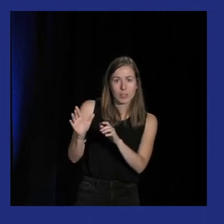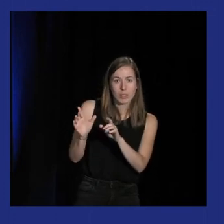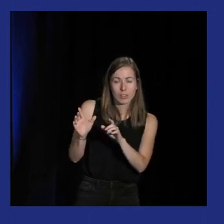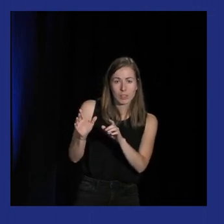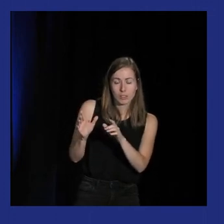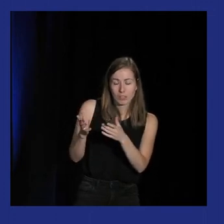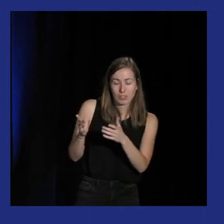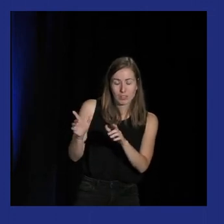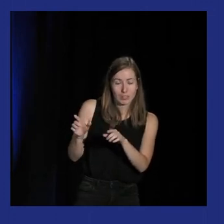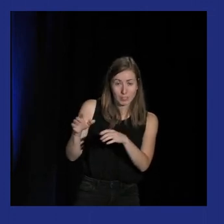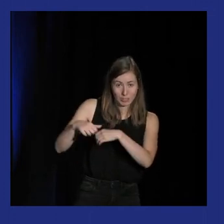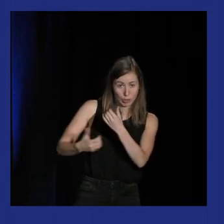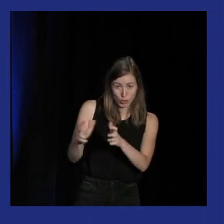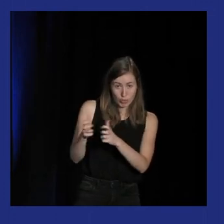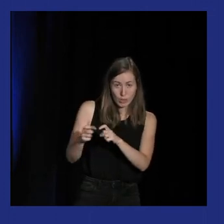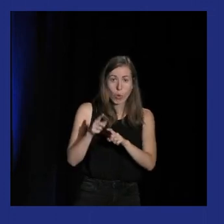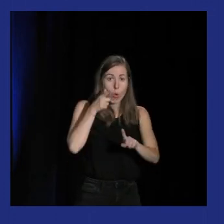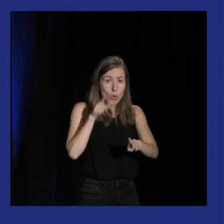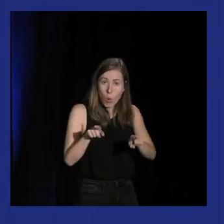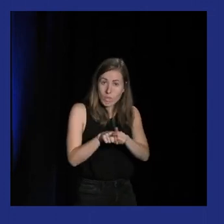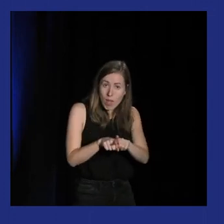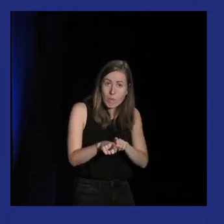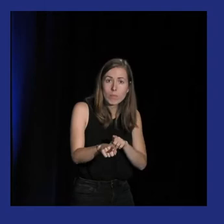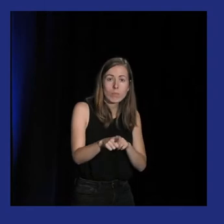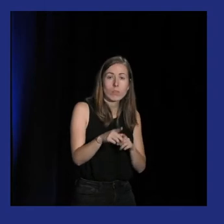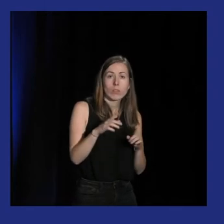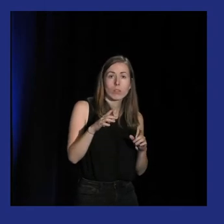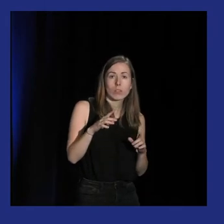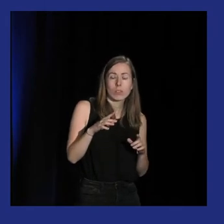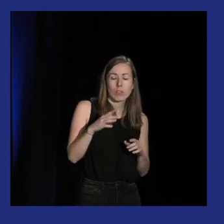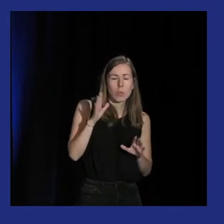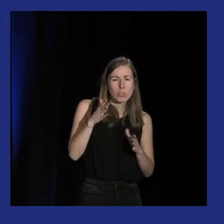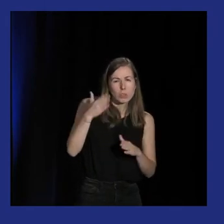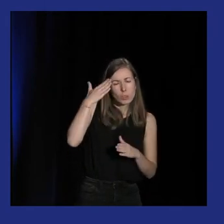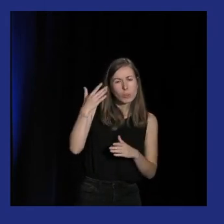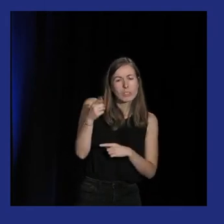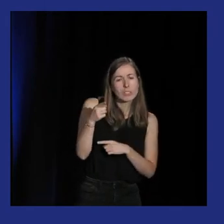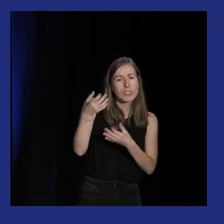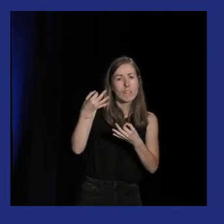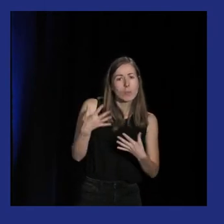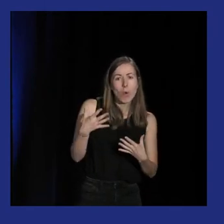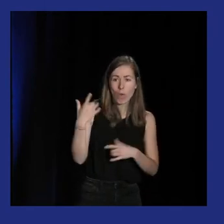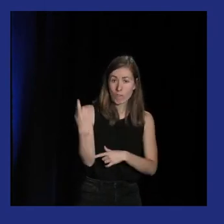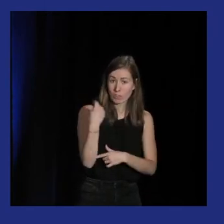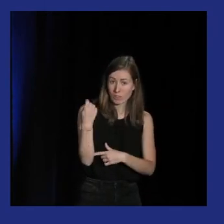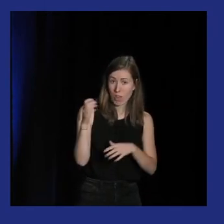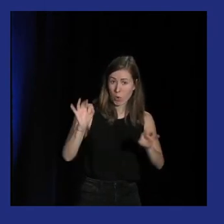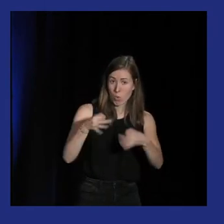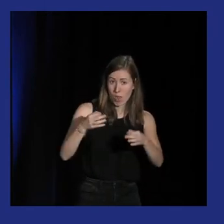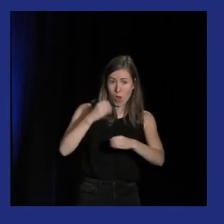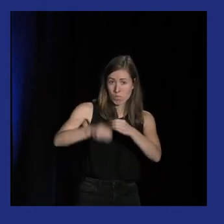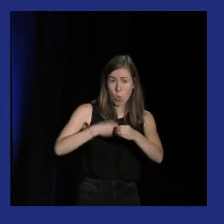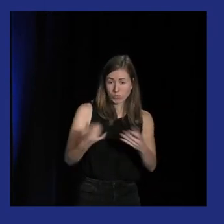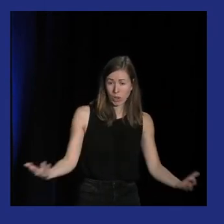très récemment on a vu aussi la musique de jeu apparaît trop corrigide d'orange donc les corrigés d'orange pour ceux qui ne connaissent pas c'est l'un des plus grands festivals d'opéra au monde